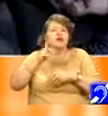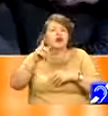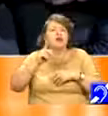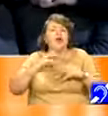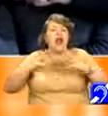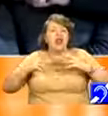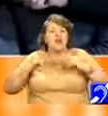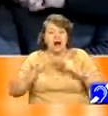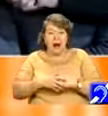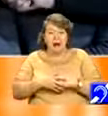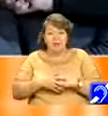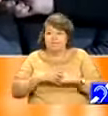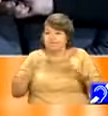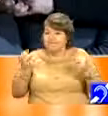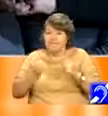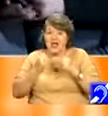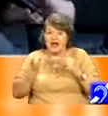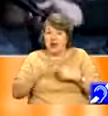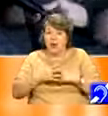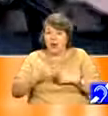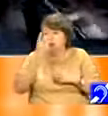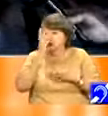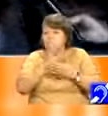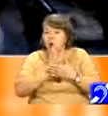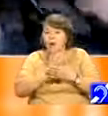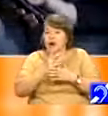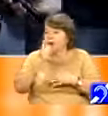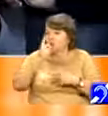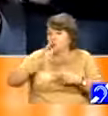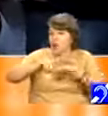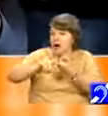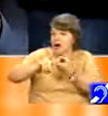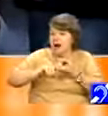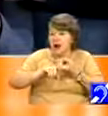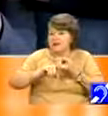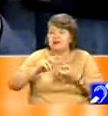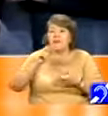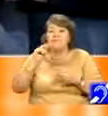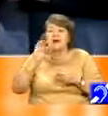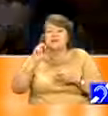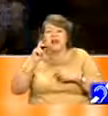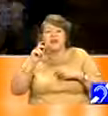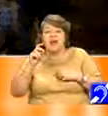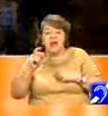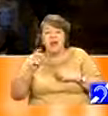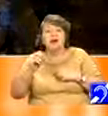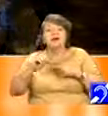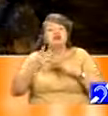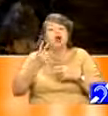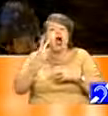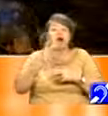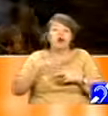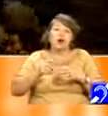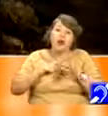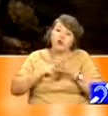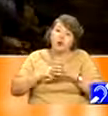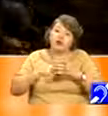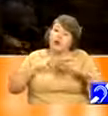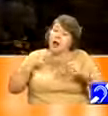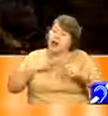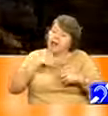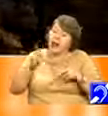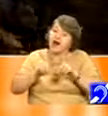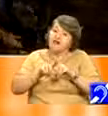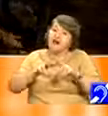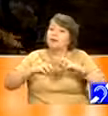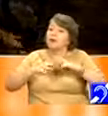situație complicată pe două paliere, unul extern în relația cu Partidul Social Democrat și unul în intern. Dar mai